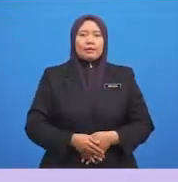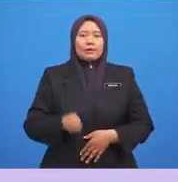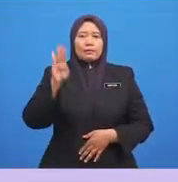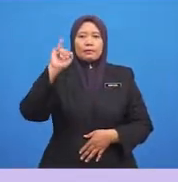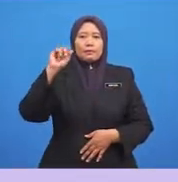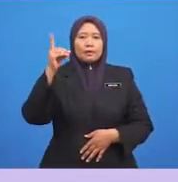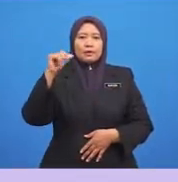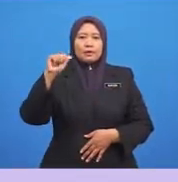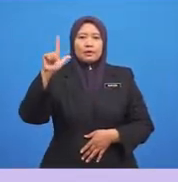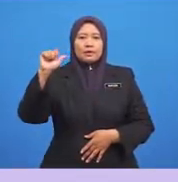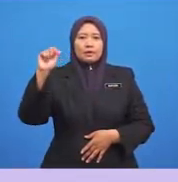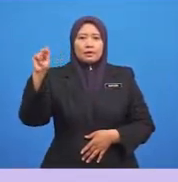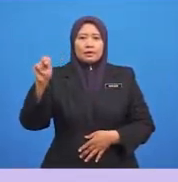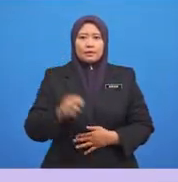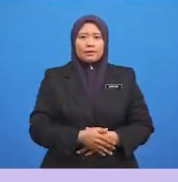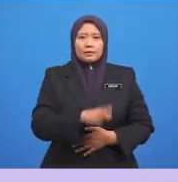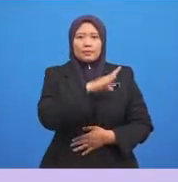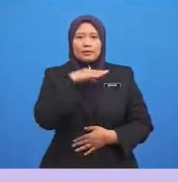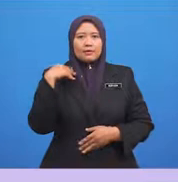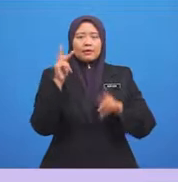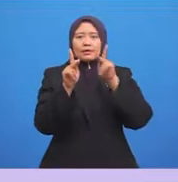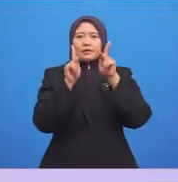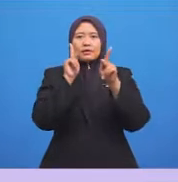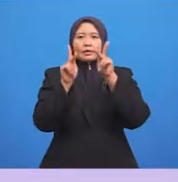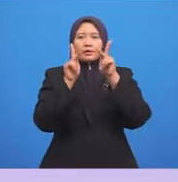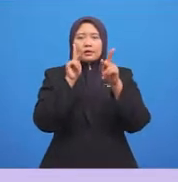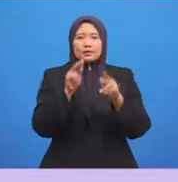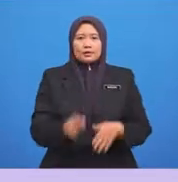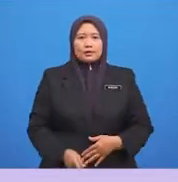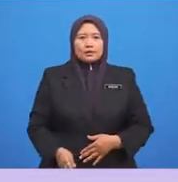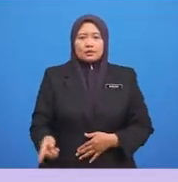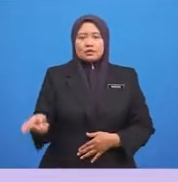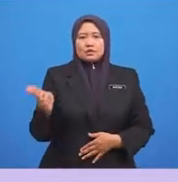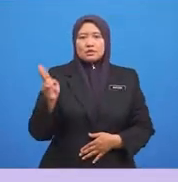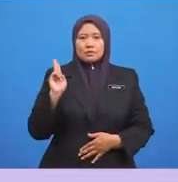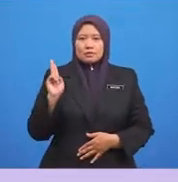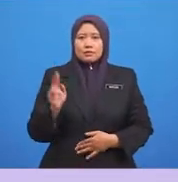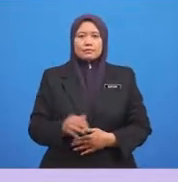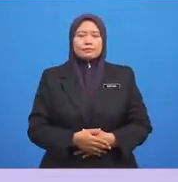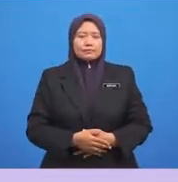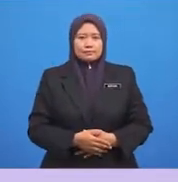bidalan dan kata-kata hikmat.